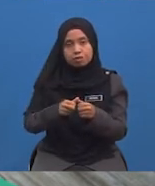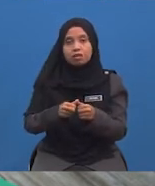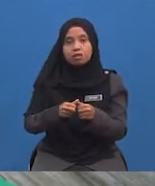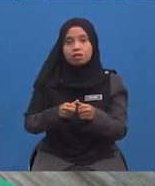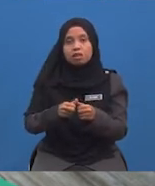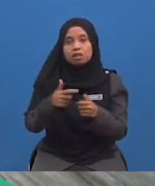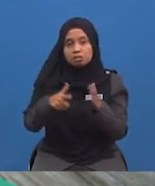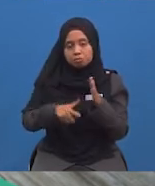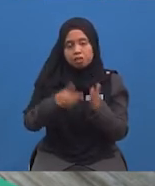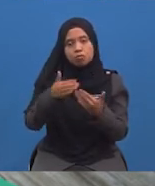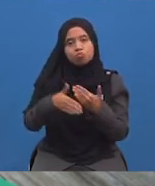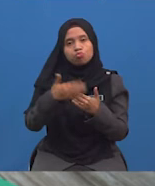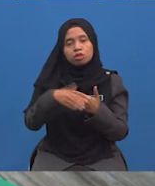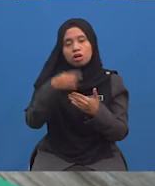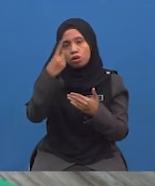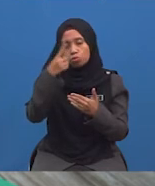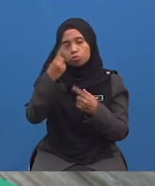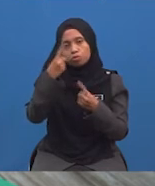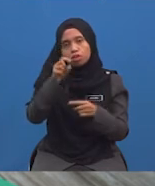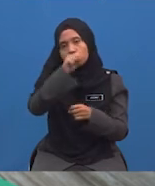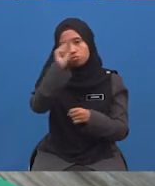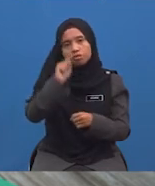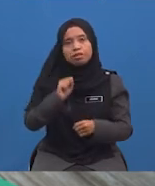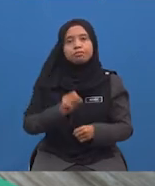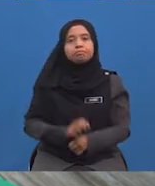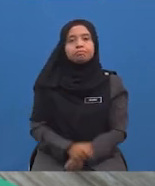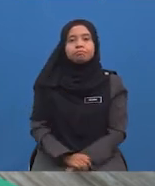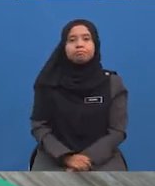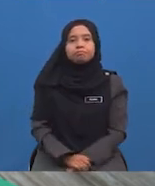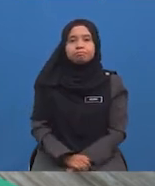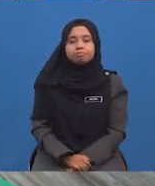kuboid, lebih mudah anda menyelesaikan masalah tersebut.